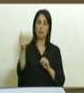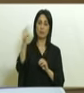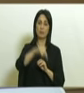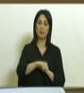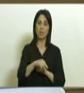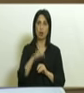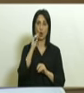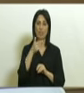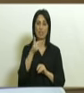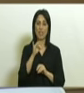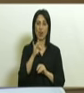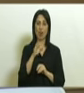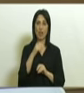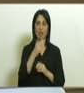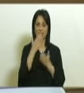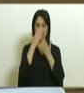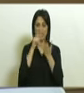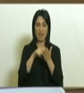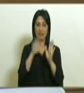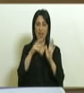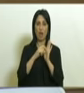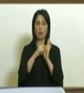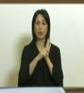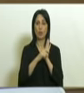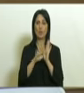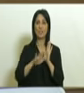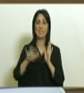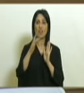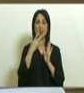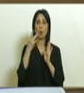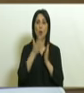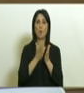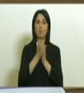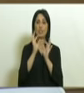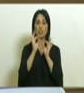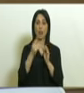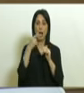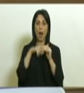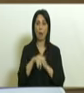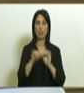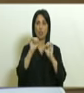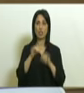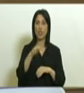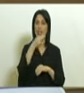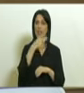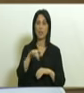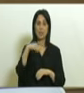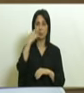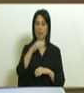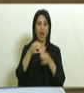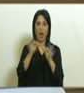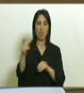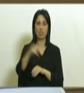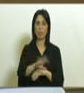დაკავშირებით, როდესაც ბატონმა გიორგიმ წაგიკითხათ კანონის მუხლი, რომ საგარეო პოლიტიკური მიზანშეწონილობიდან გამომდინარე შეგიძლიათ ნებისმიერი პირი არ